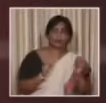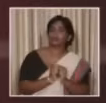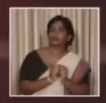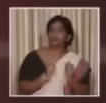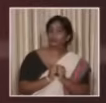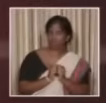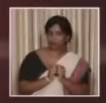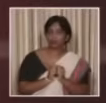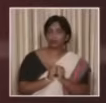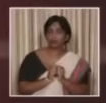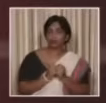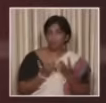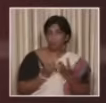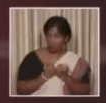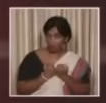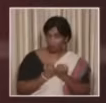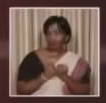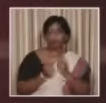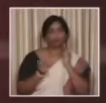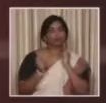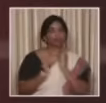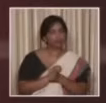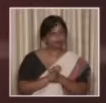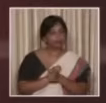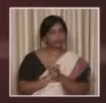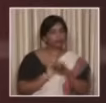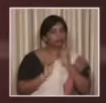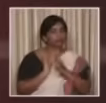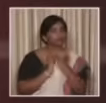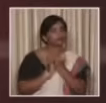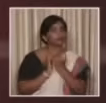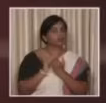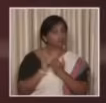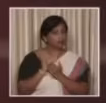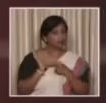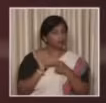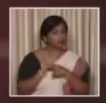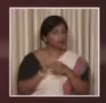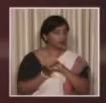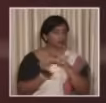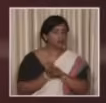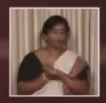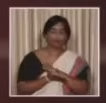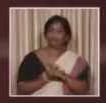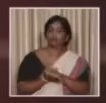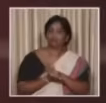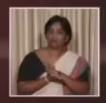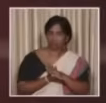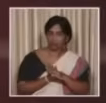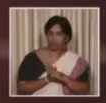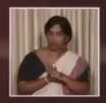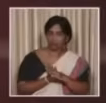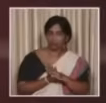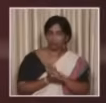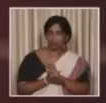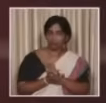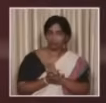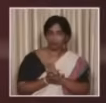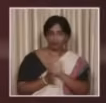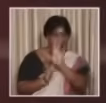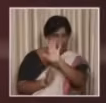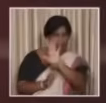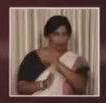දේවල් අවශ්‍ය නම් සංශෝධනය කරලා ස්ථාවර නියෝග ඒක නිවැරදි කරගන්න පොඩ්ඩක් ඉන්නවා මගේ